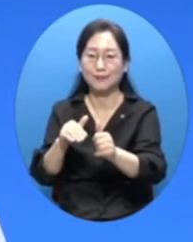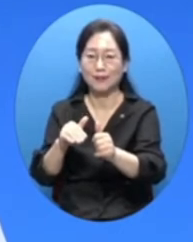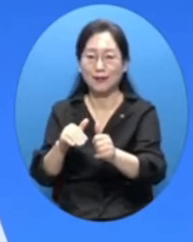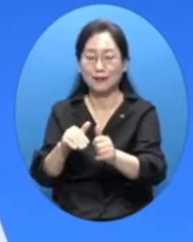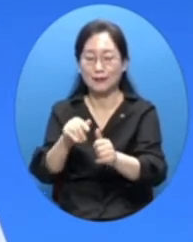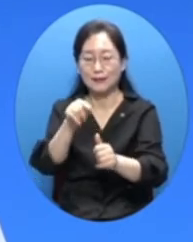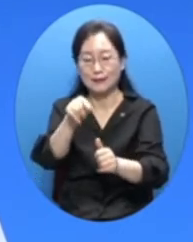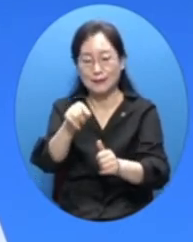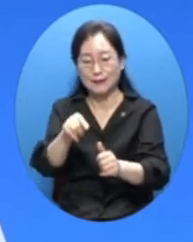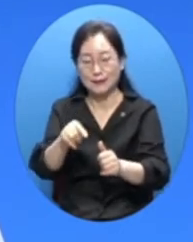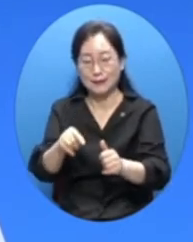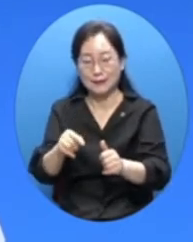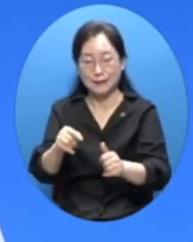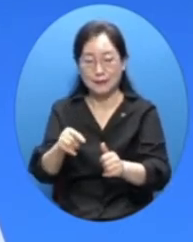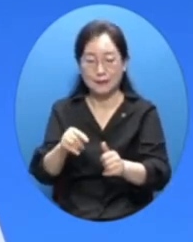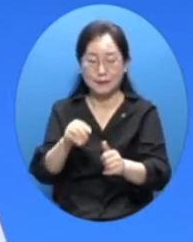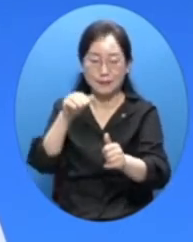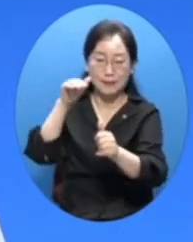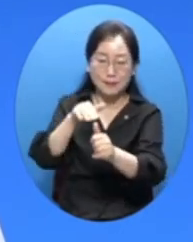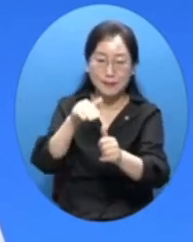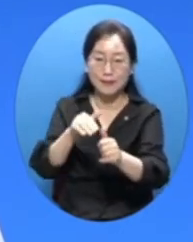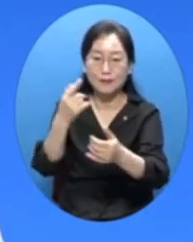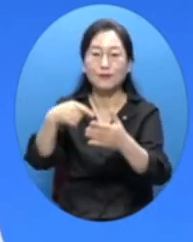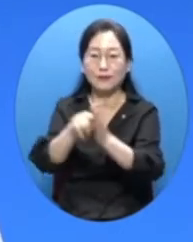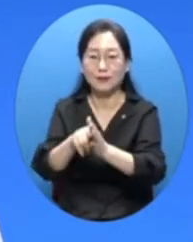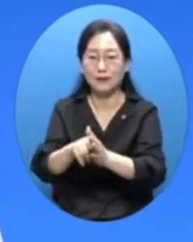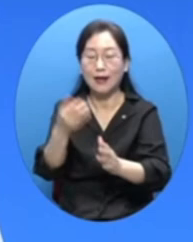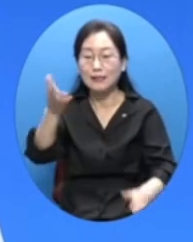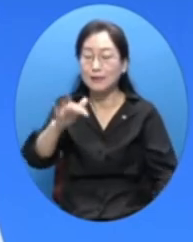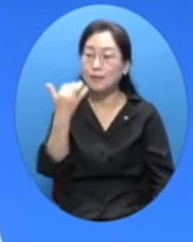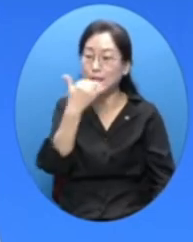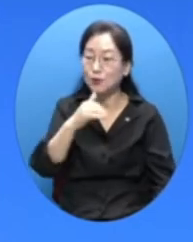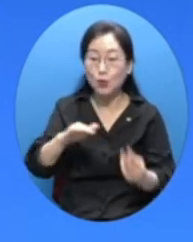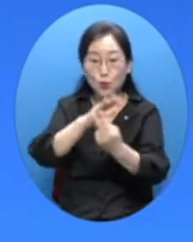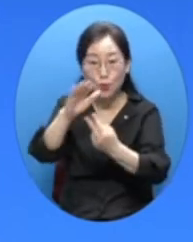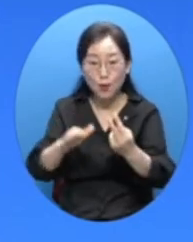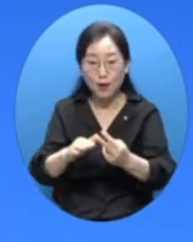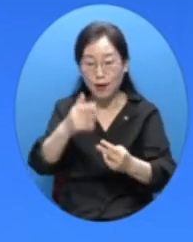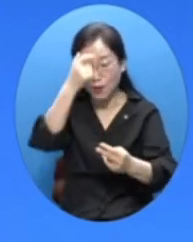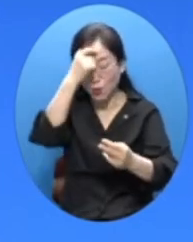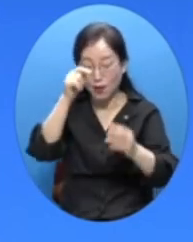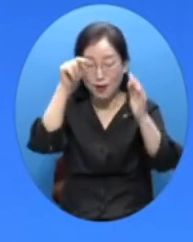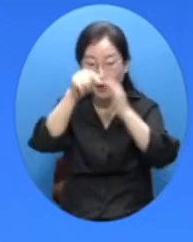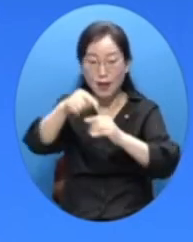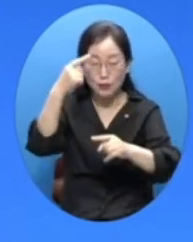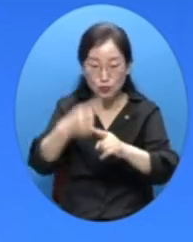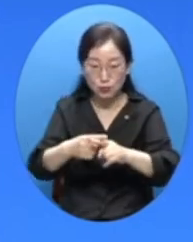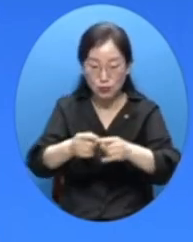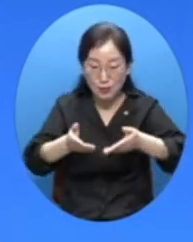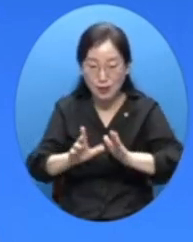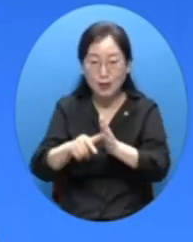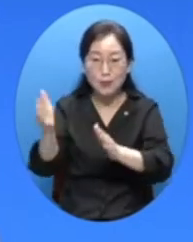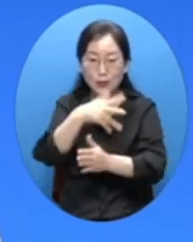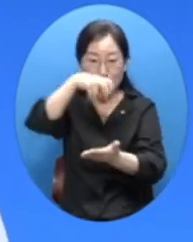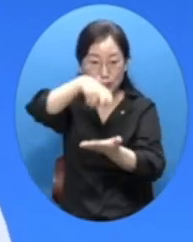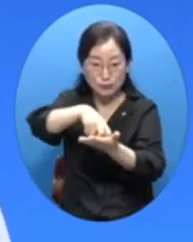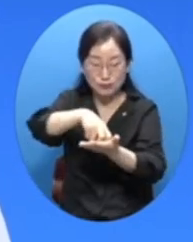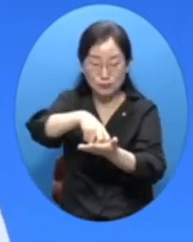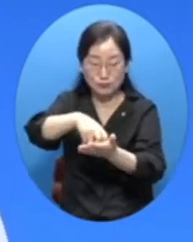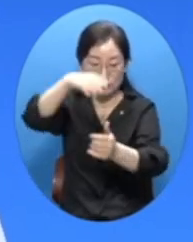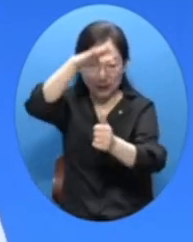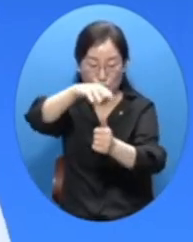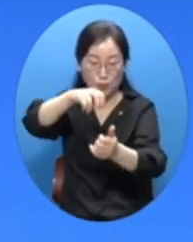그것을 막으려고 했습니다. 그런데 베드로와 요한이 성전에 기도하러 올라가다가 남에서부터 앉아있는 사람을 일으켜